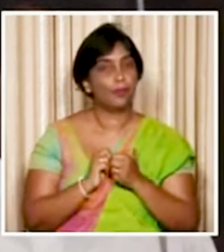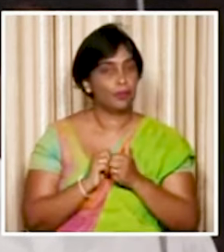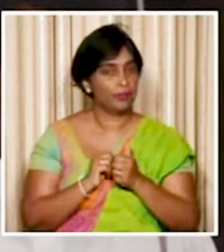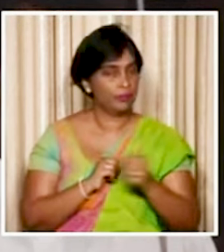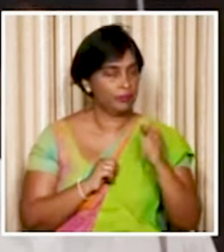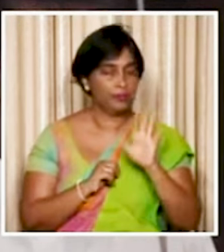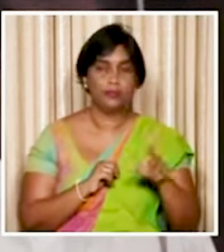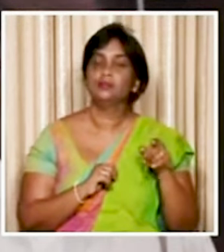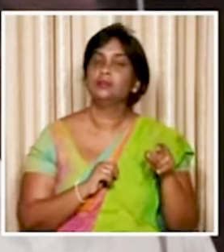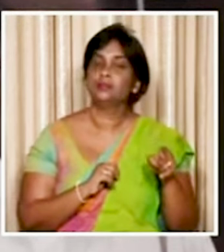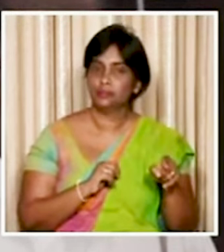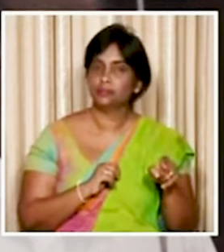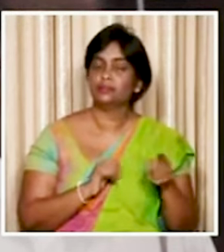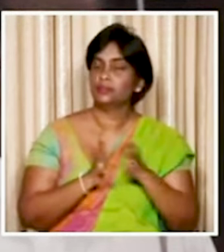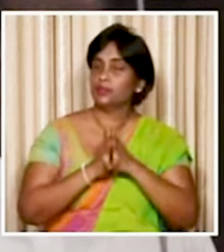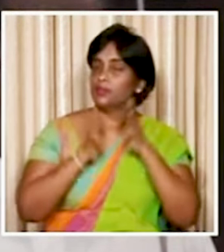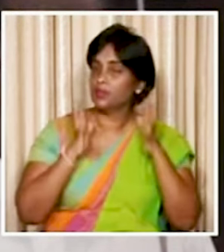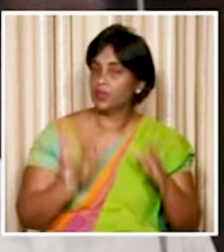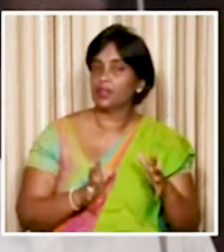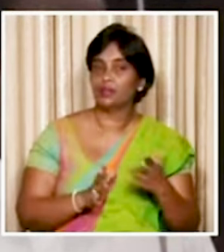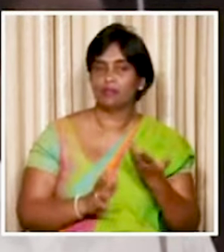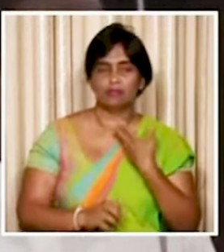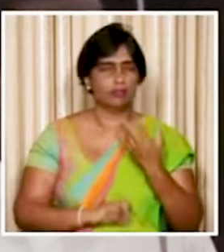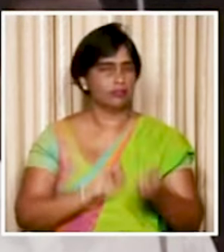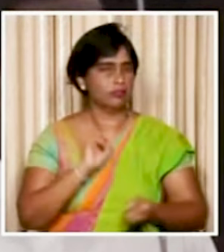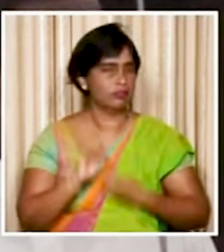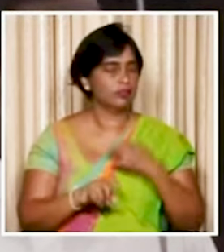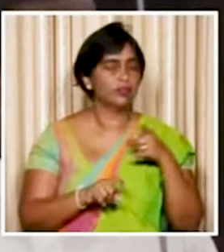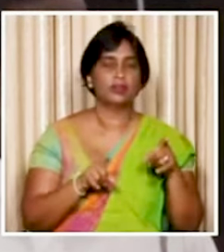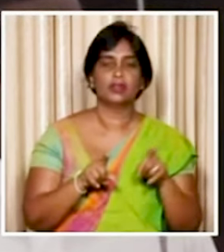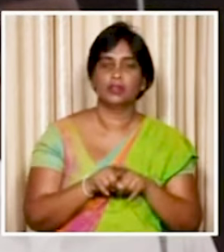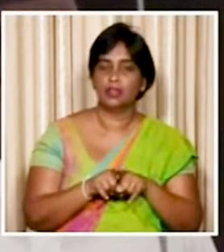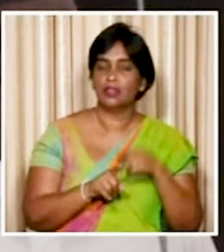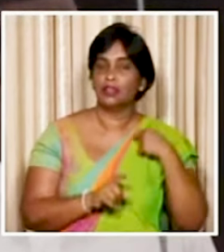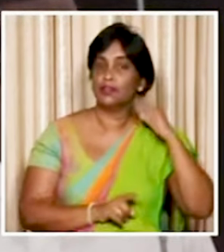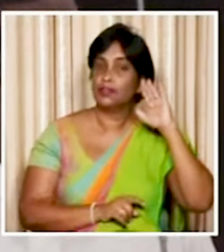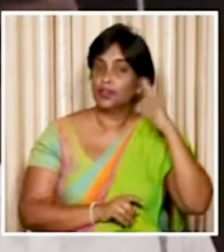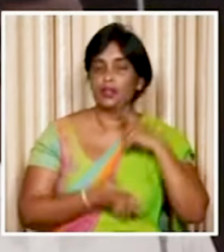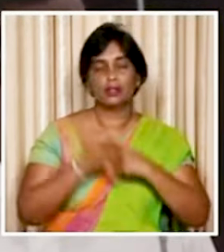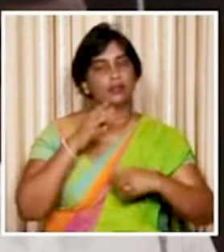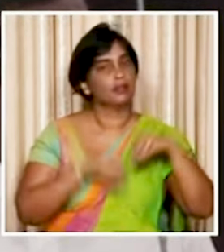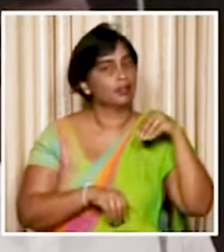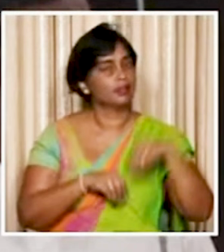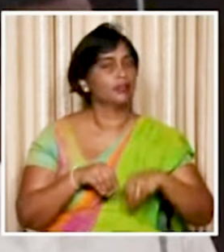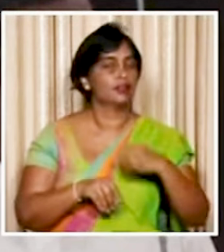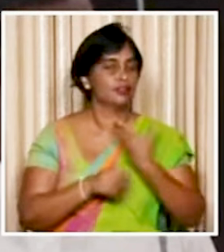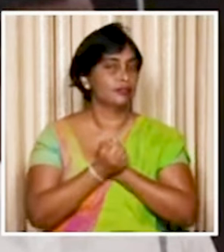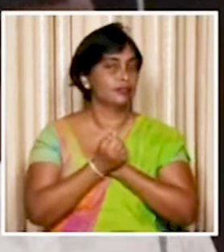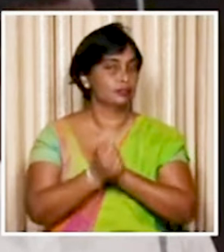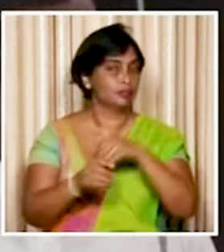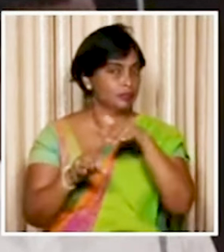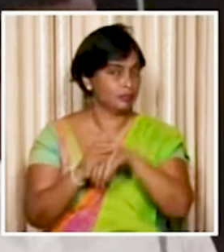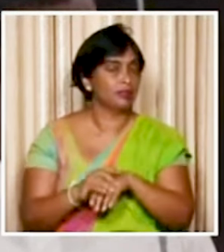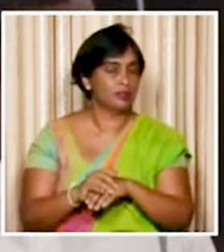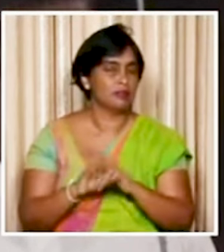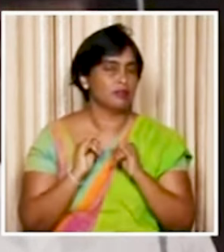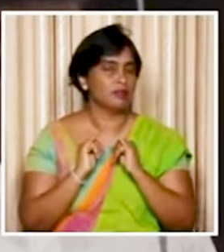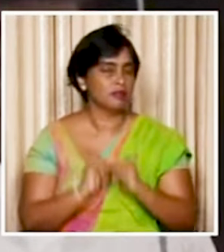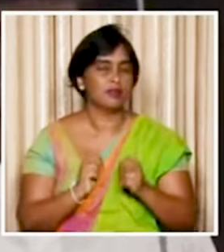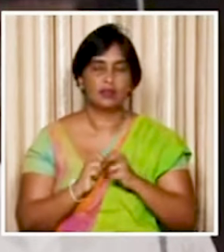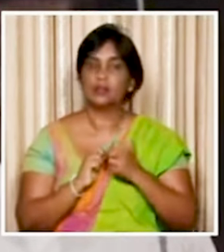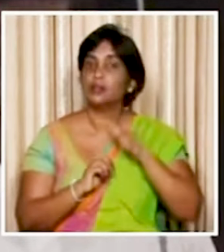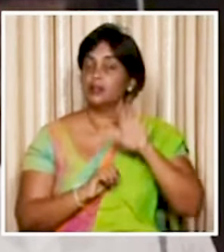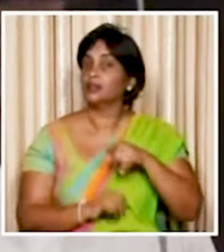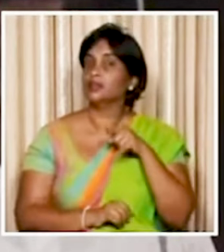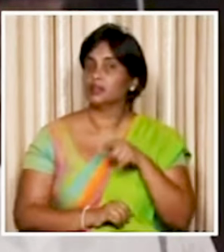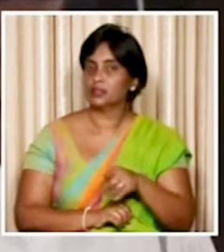இந்த 13 அரசியல் கைதிகளையும் சிறையில் வாடுவது உண்மையில் ஒரு மனிதாபிமான மற்ற செயல். அவர்களை